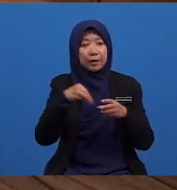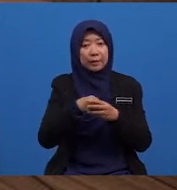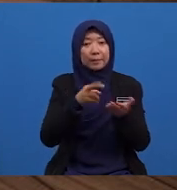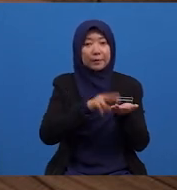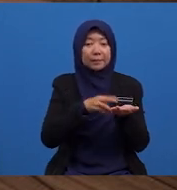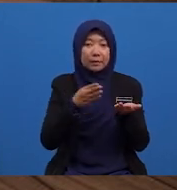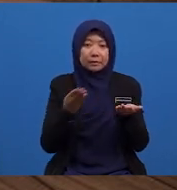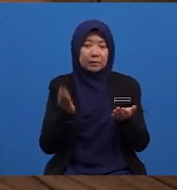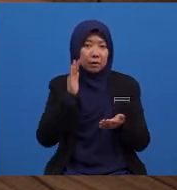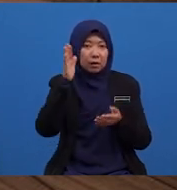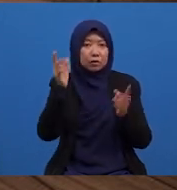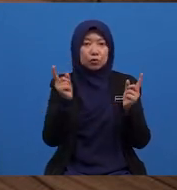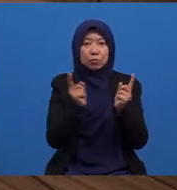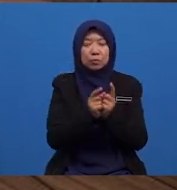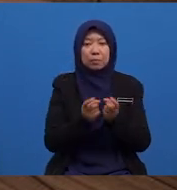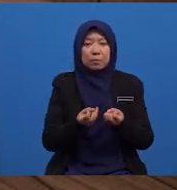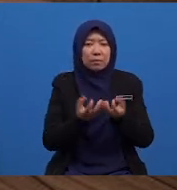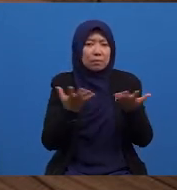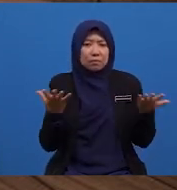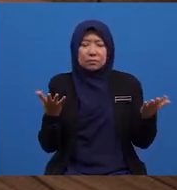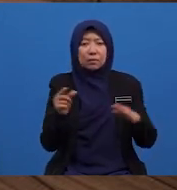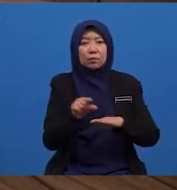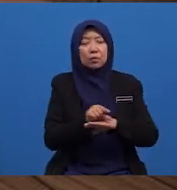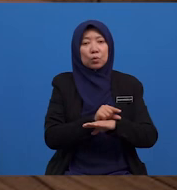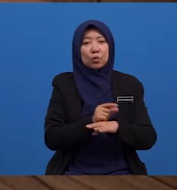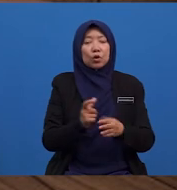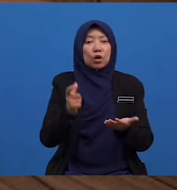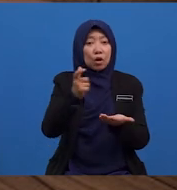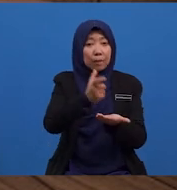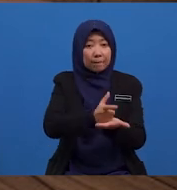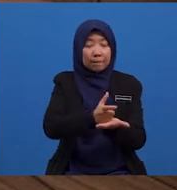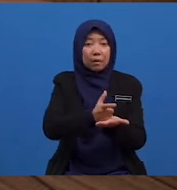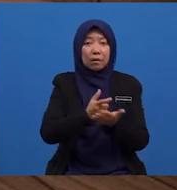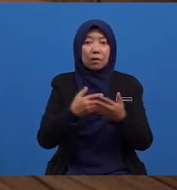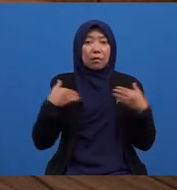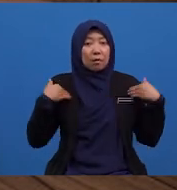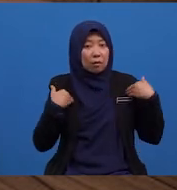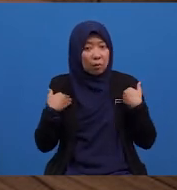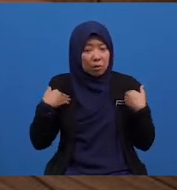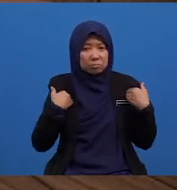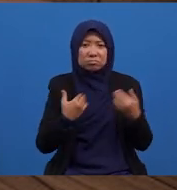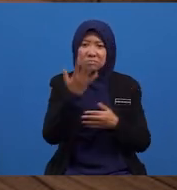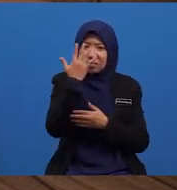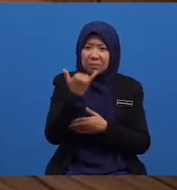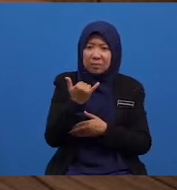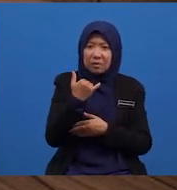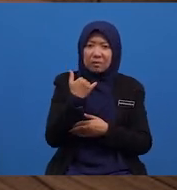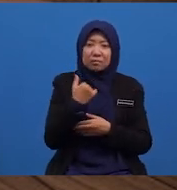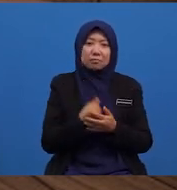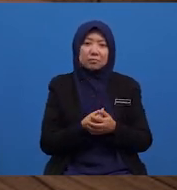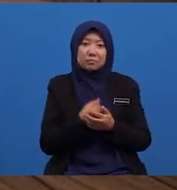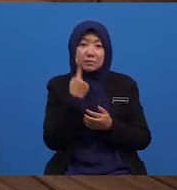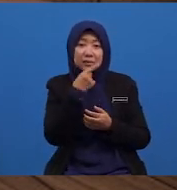murid-murid akan berjumpa banyak penggunaan lambang haiwan. Kenapa agaknya? Siapakah ada